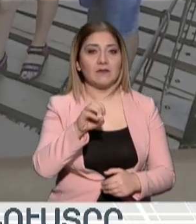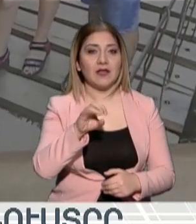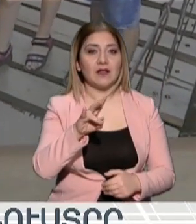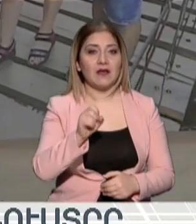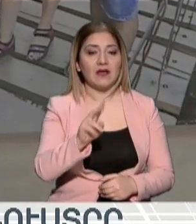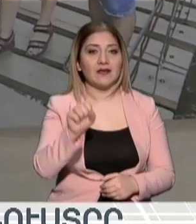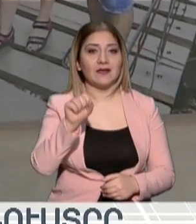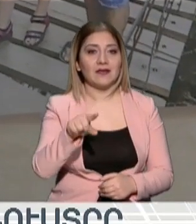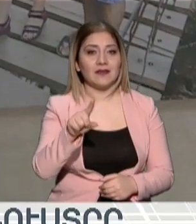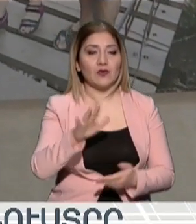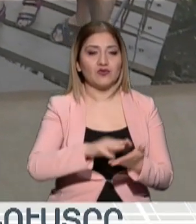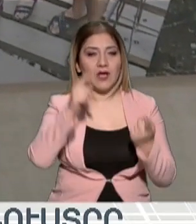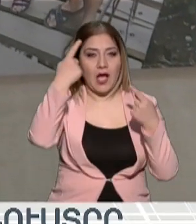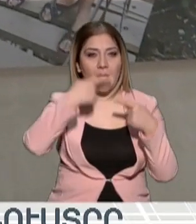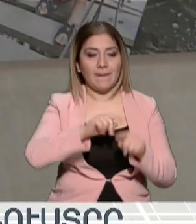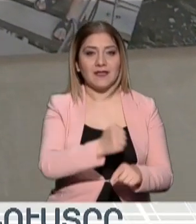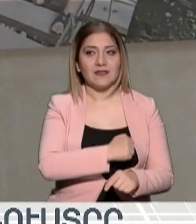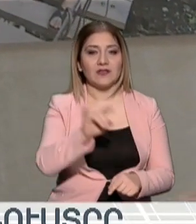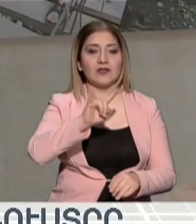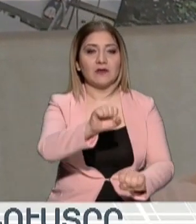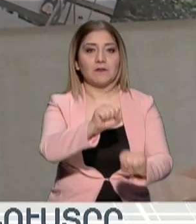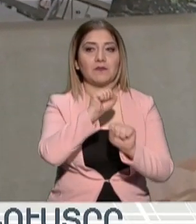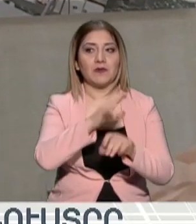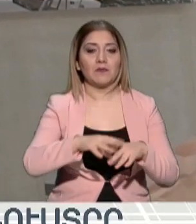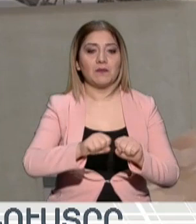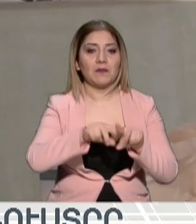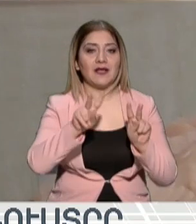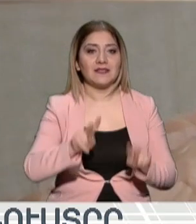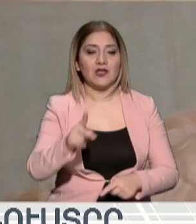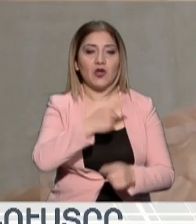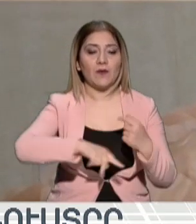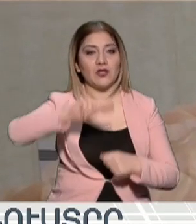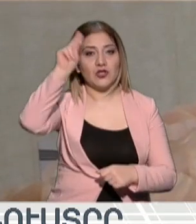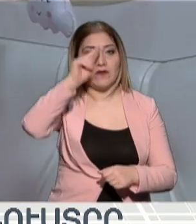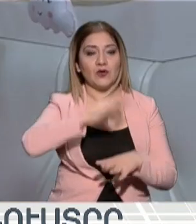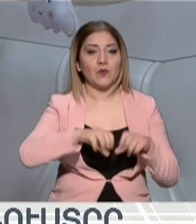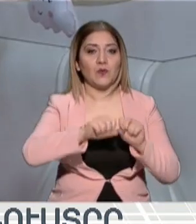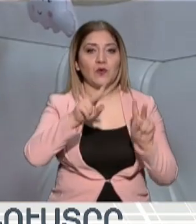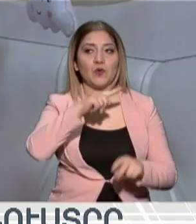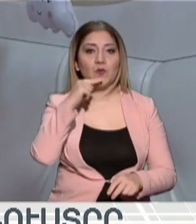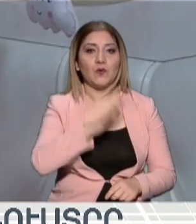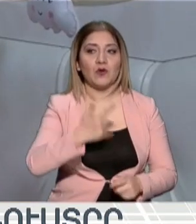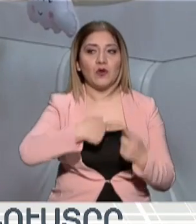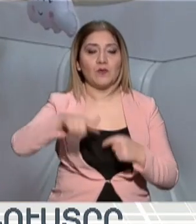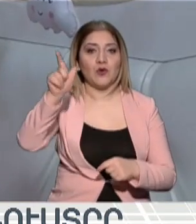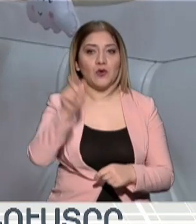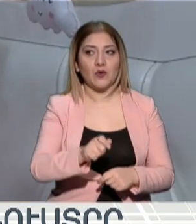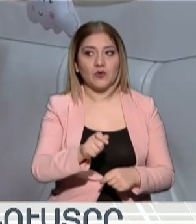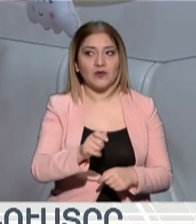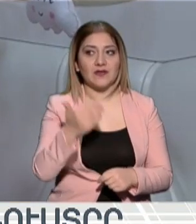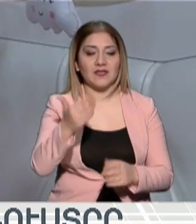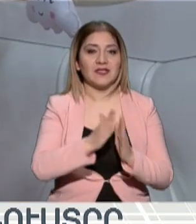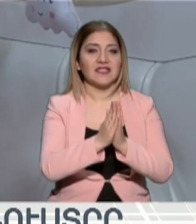Խամբերյանցի անվան ինստիտուտը, հետո հակաօդային պաշտպանության մասնագիտությամբ վերապատրաստվել է Ռուսաստանում, վերադառնալուց հետո